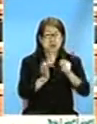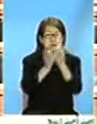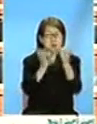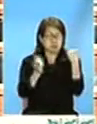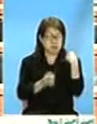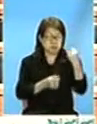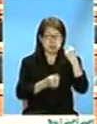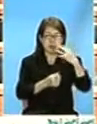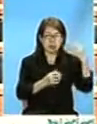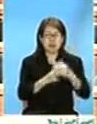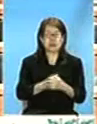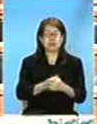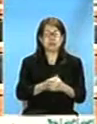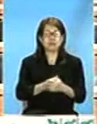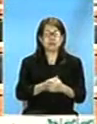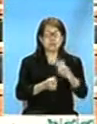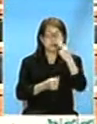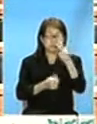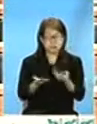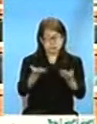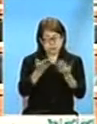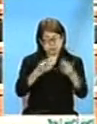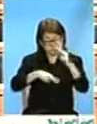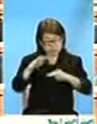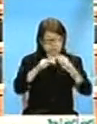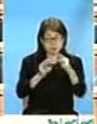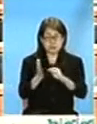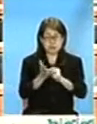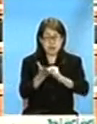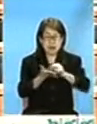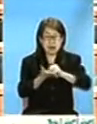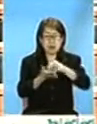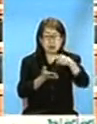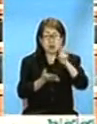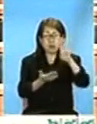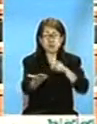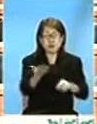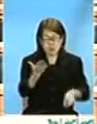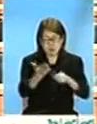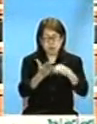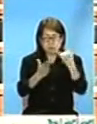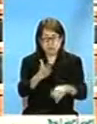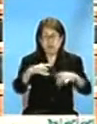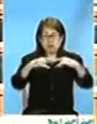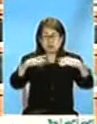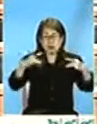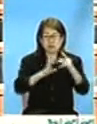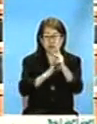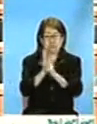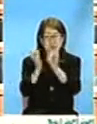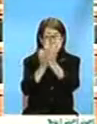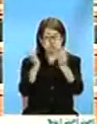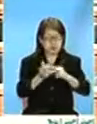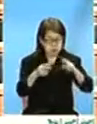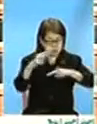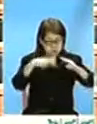แค่มาแซงชั่นหรือพิจารณาว่าร่างพระราชบัญญัติใดขัดหรือแย้งกับรัฐธรรมนูญก็อ